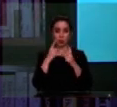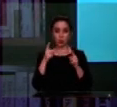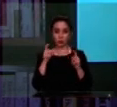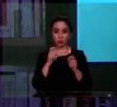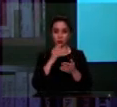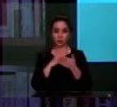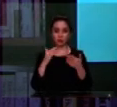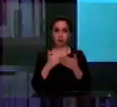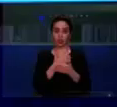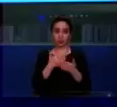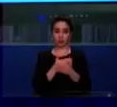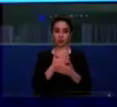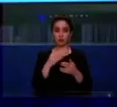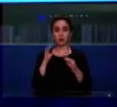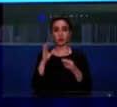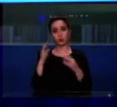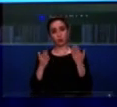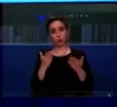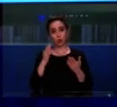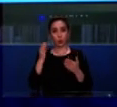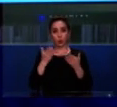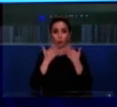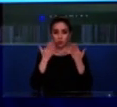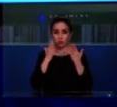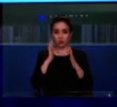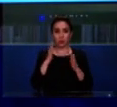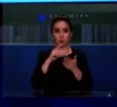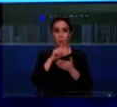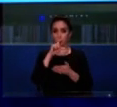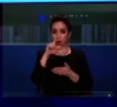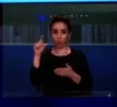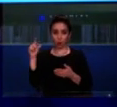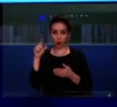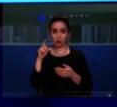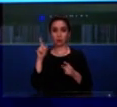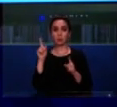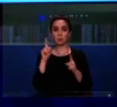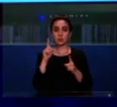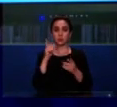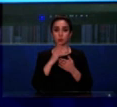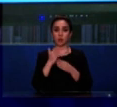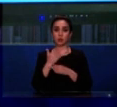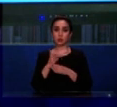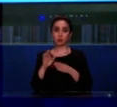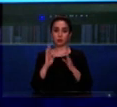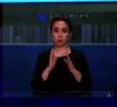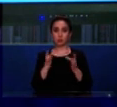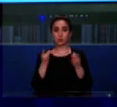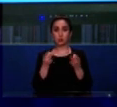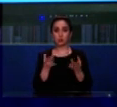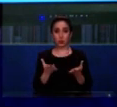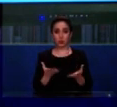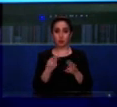ma'lumotlarimiz, yangiliklar yoki o'qiladigan maqolalar nimasi bilan ajralib turadi?